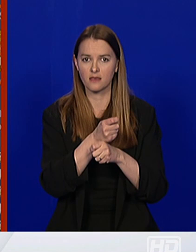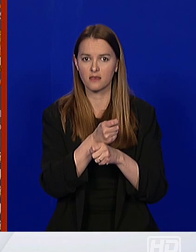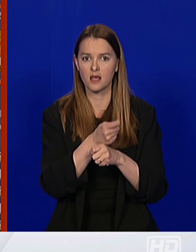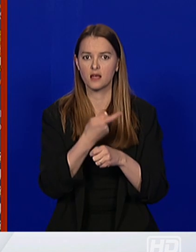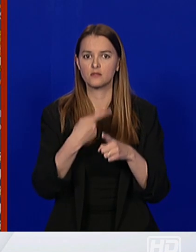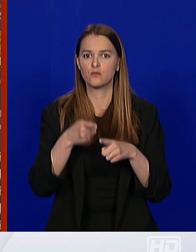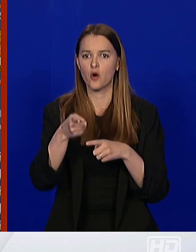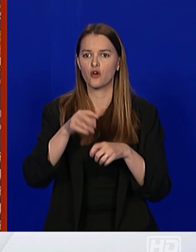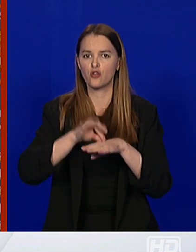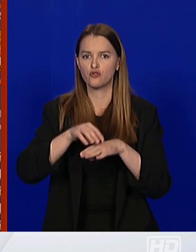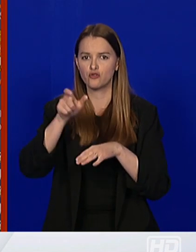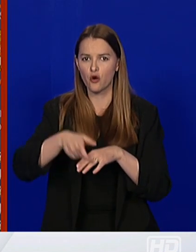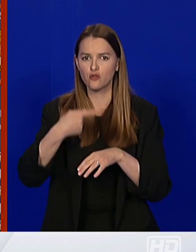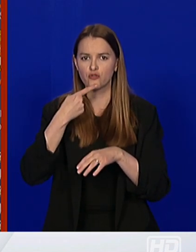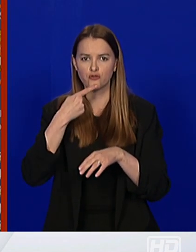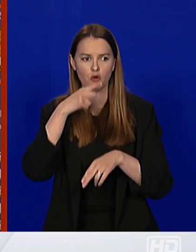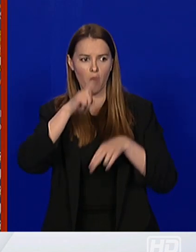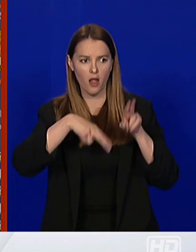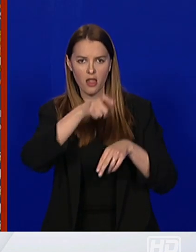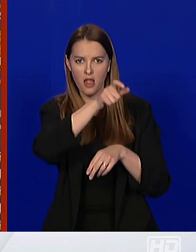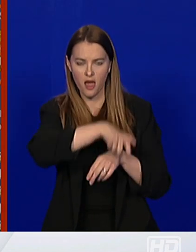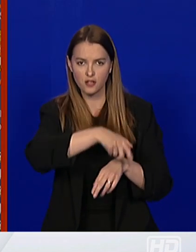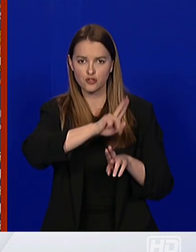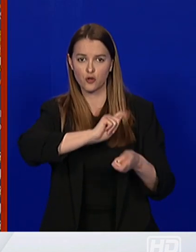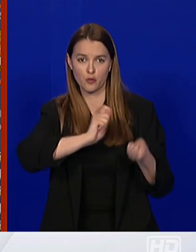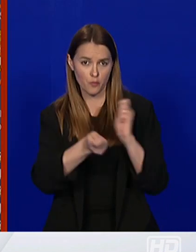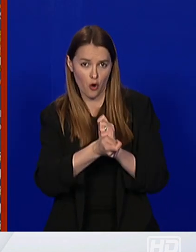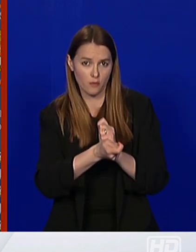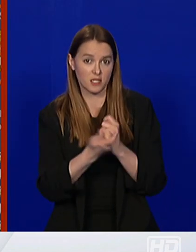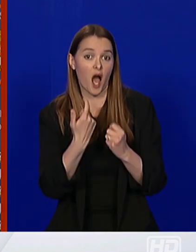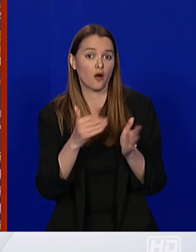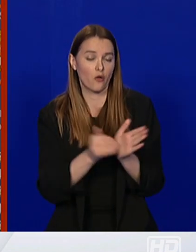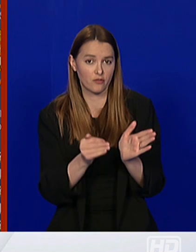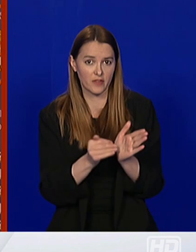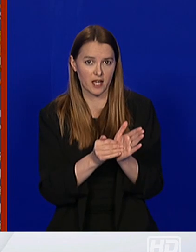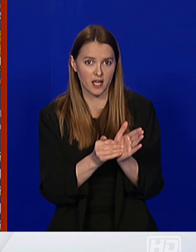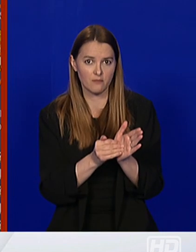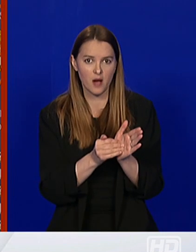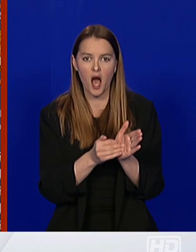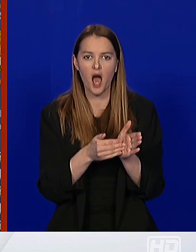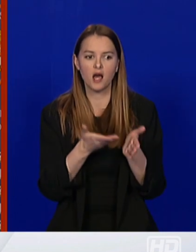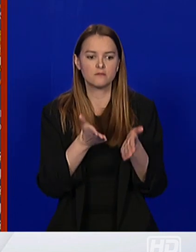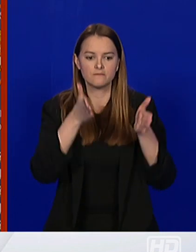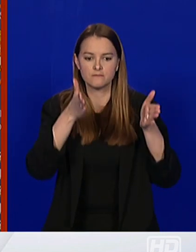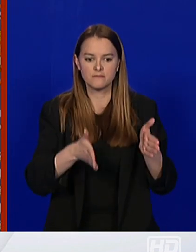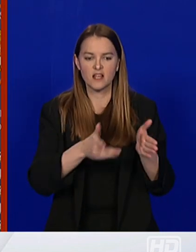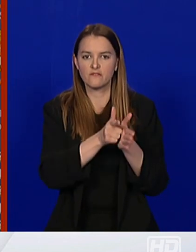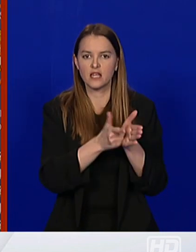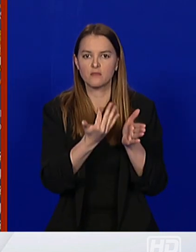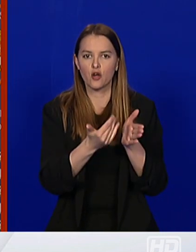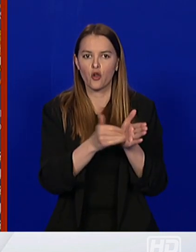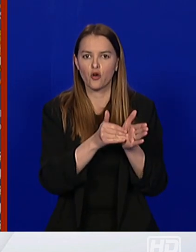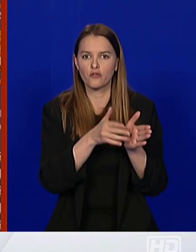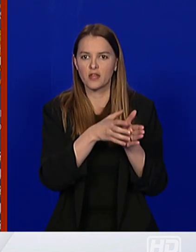može modificirati to u određenom momentu prema potrebi na ono vrijeme koliko treba da dođe do kliničke